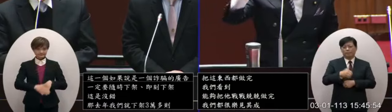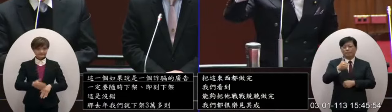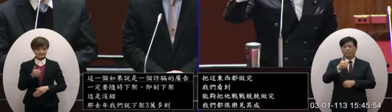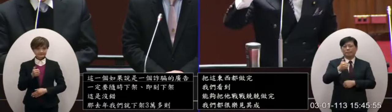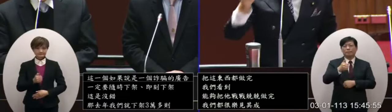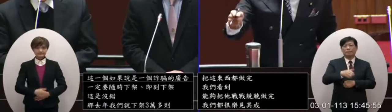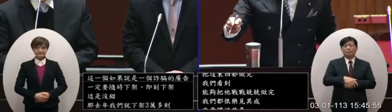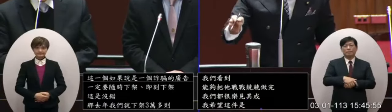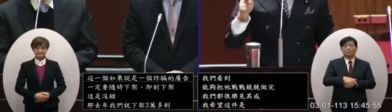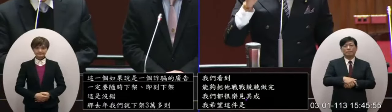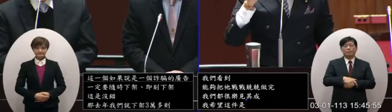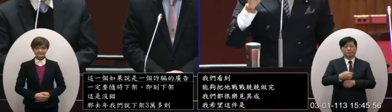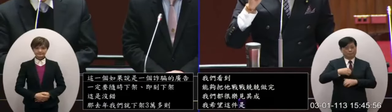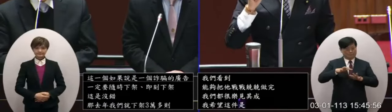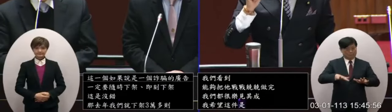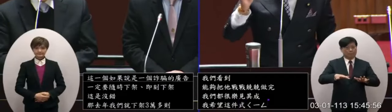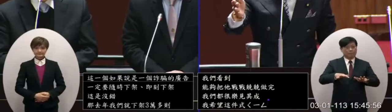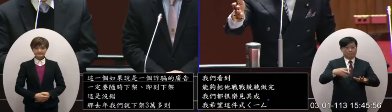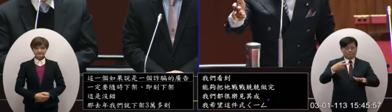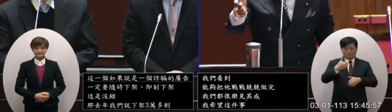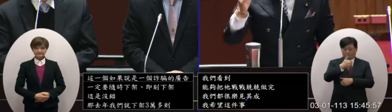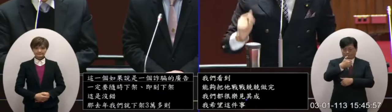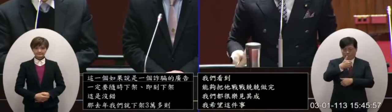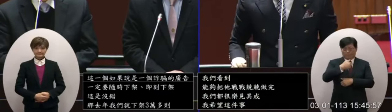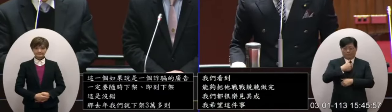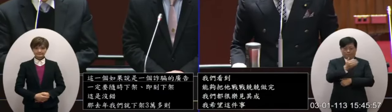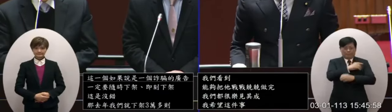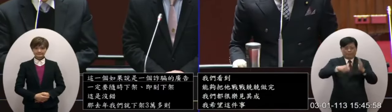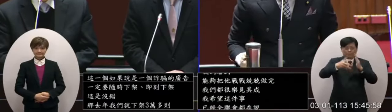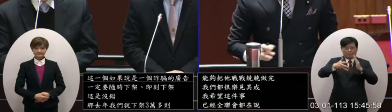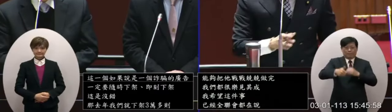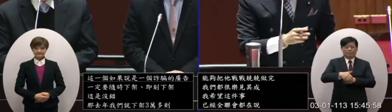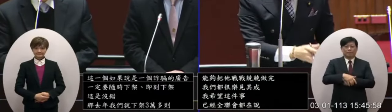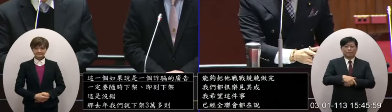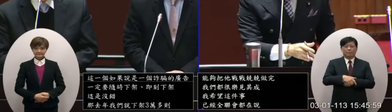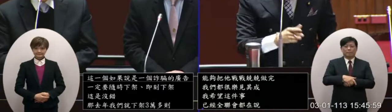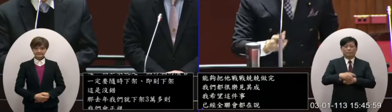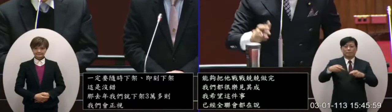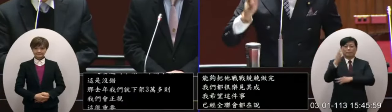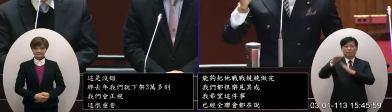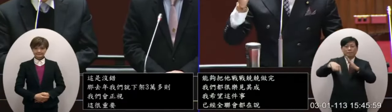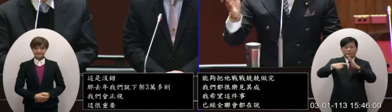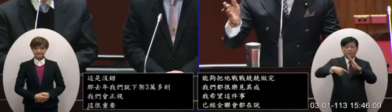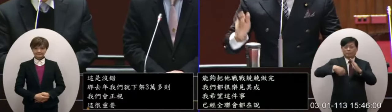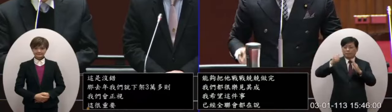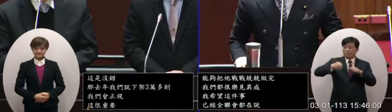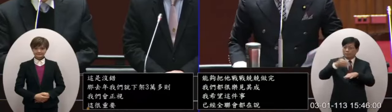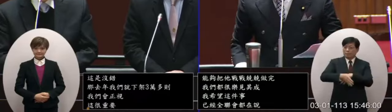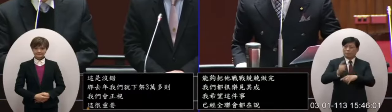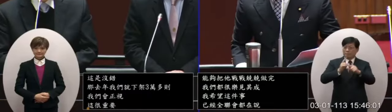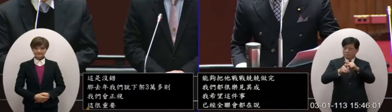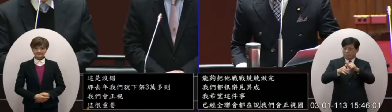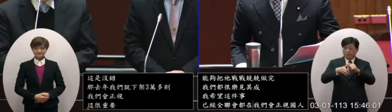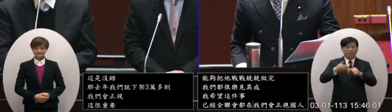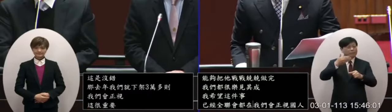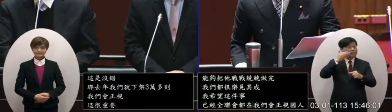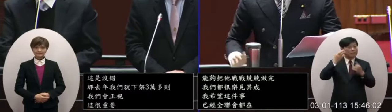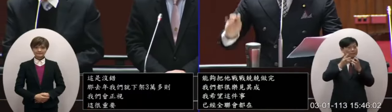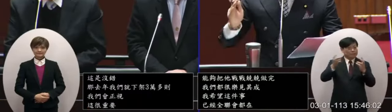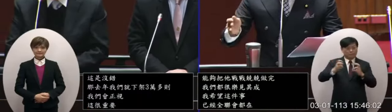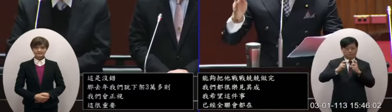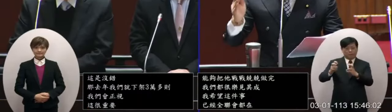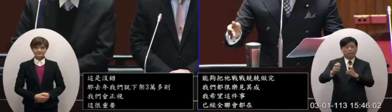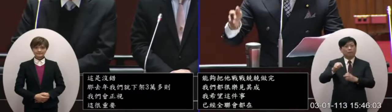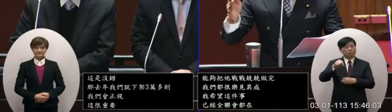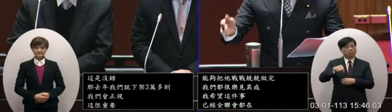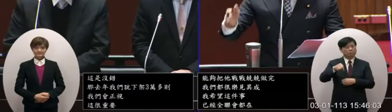谢我在这边。要谢谢陈建仁院长哦，行政院核定了台中蓝线